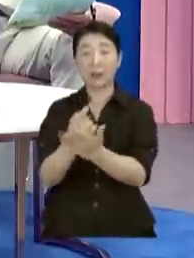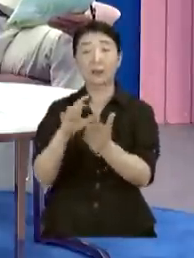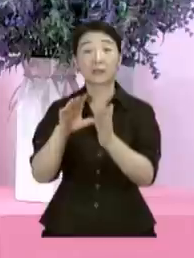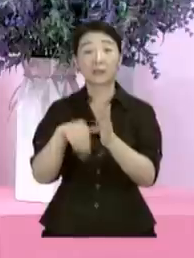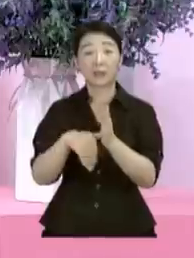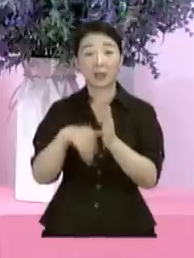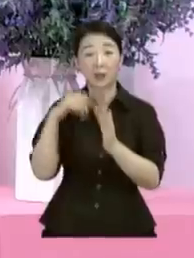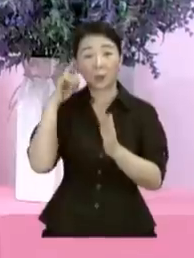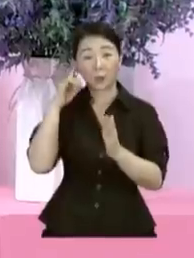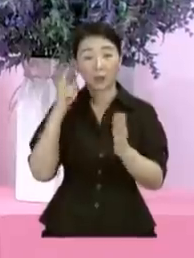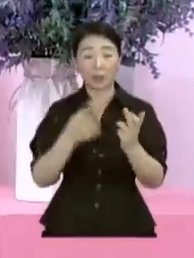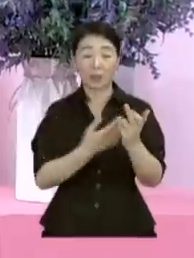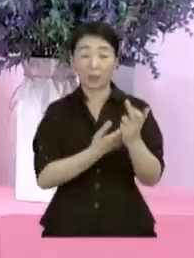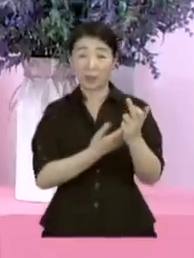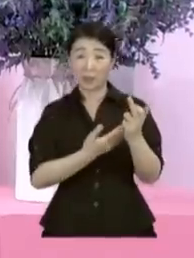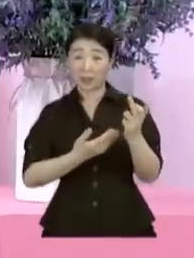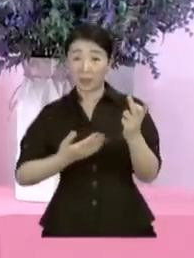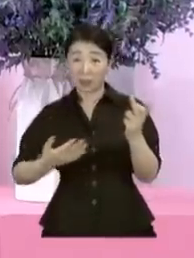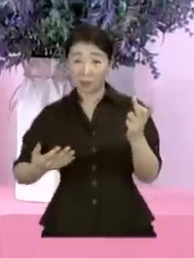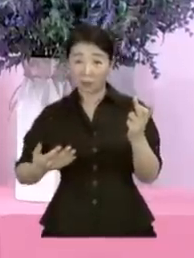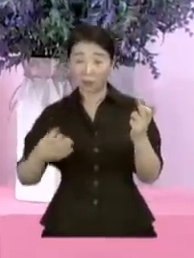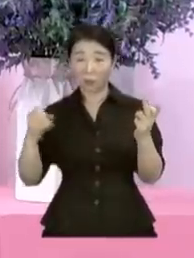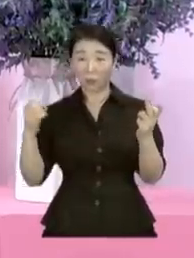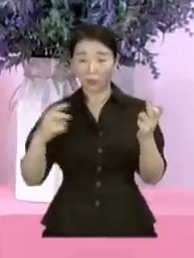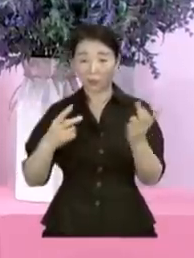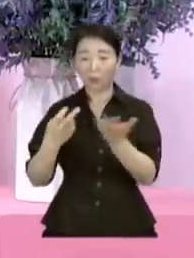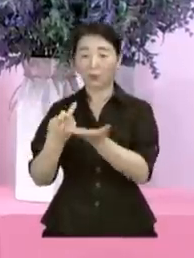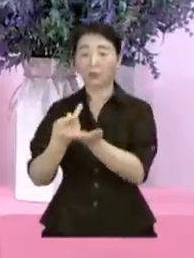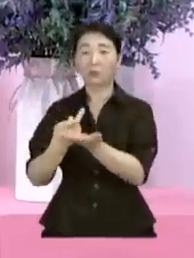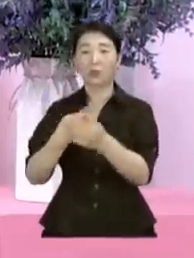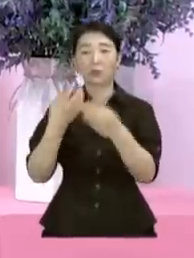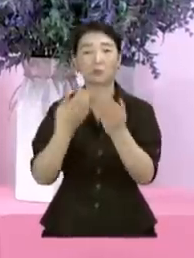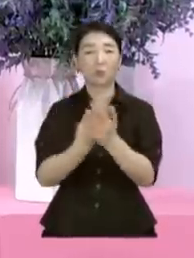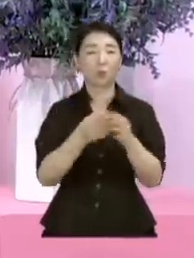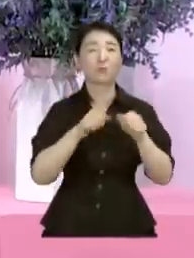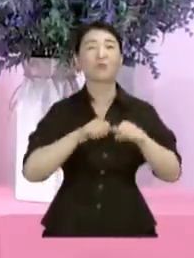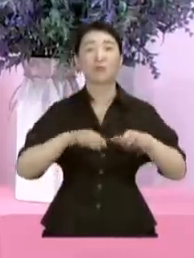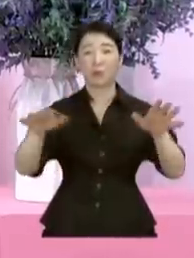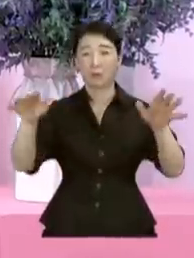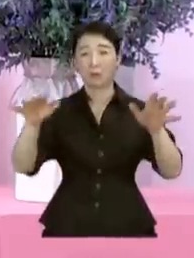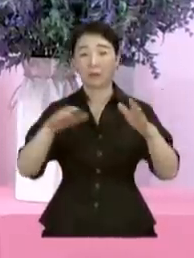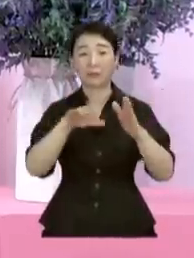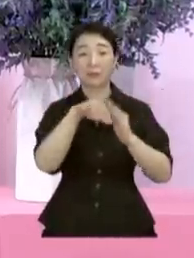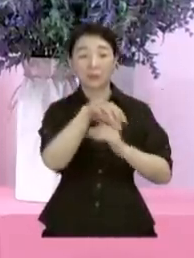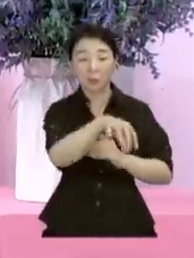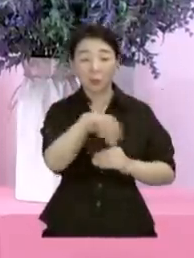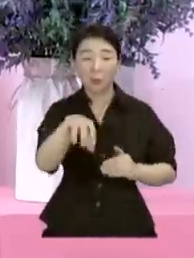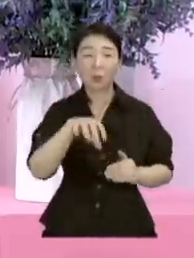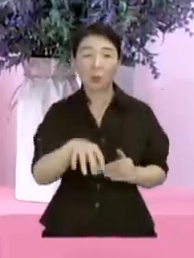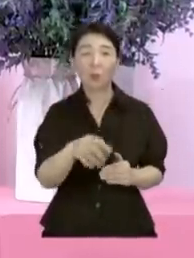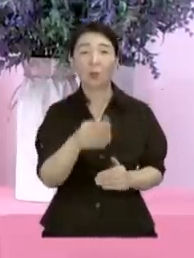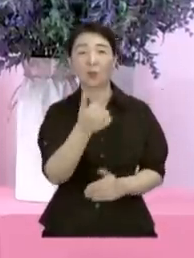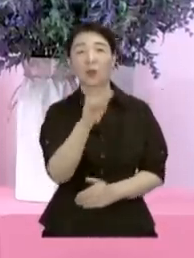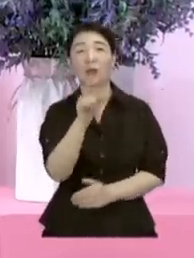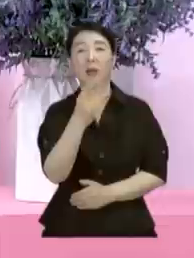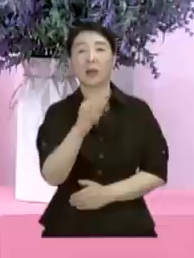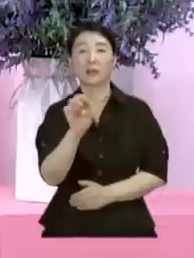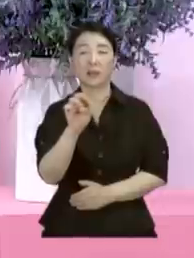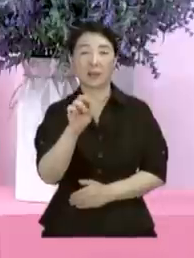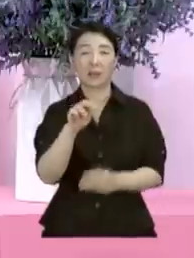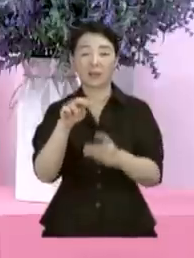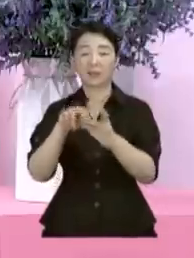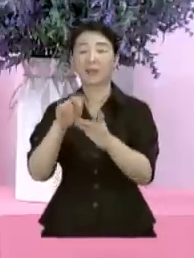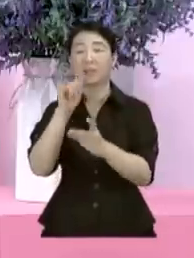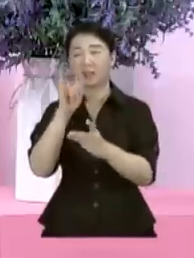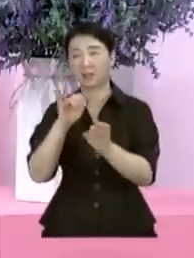나오는데 강원도에서 제주도까지 각 지역으로 이제 나오시는데 하나센터. 예, 그래서 그곳에 하나센터가 있어요. 그 예. 하나센터랑 연결이 되는